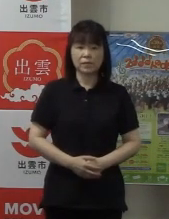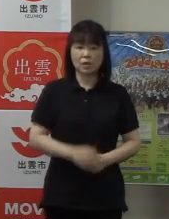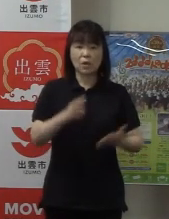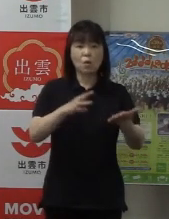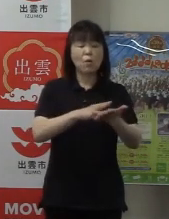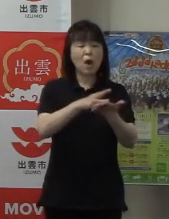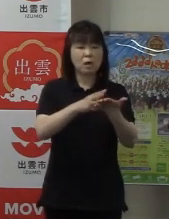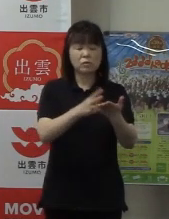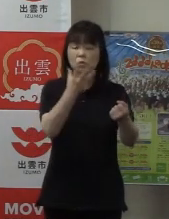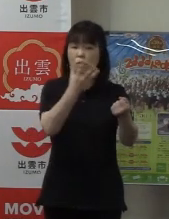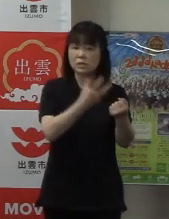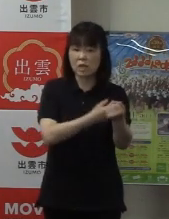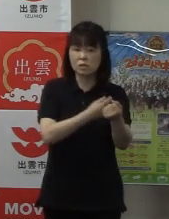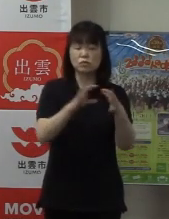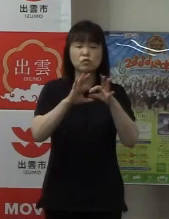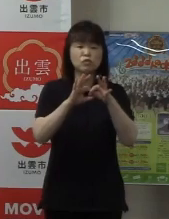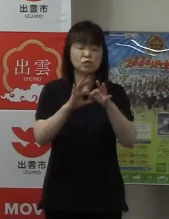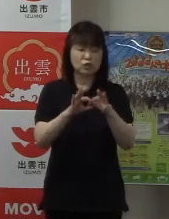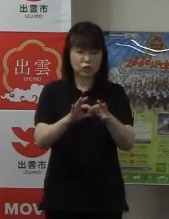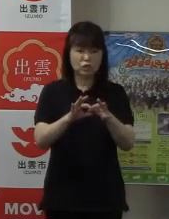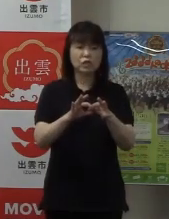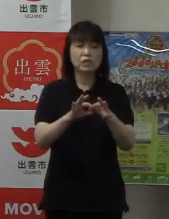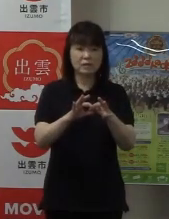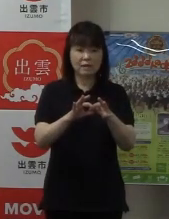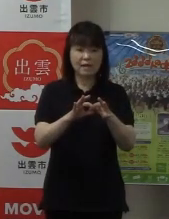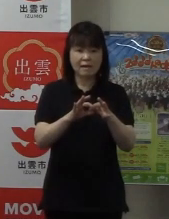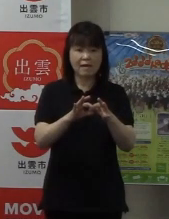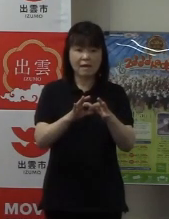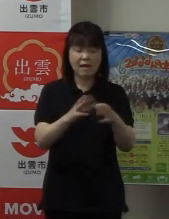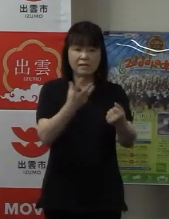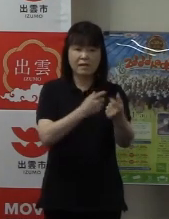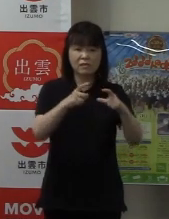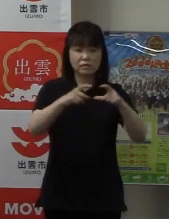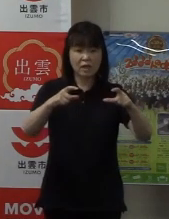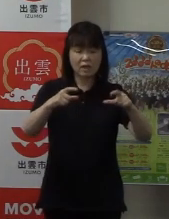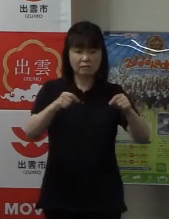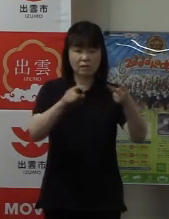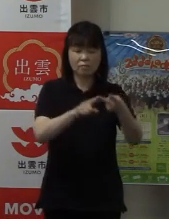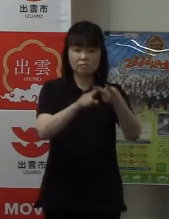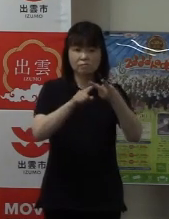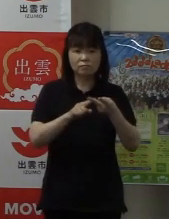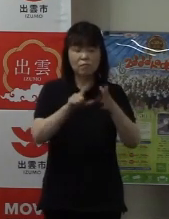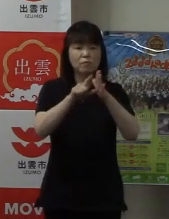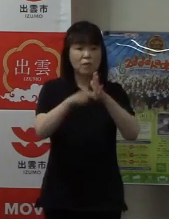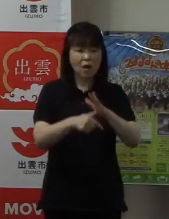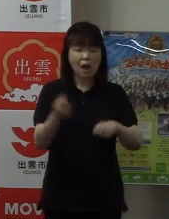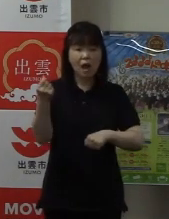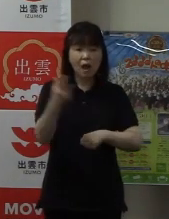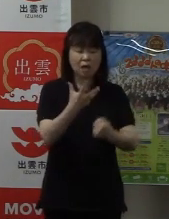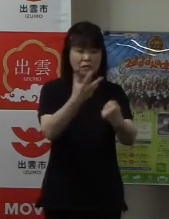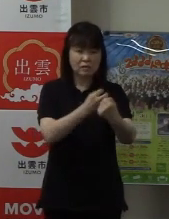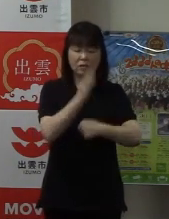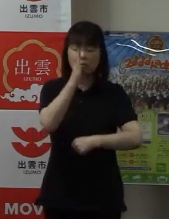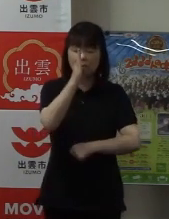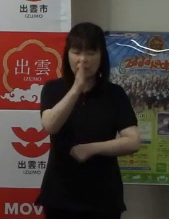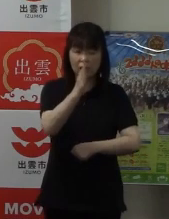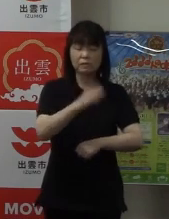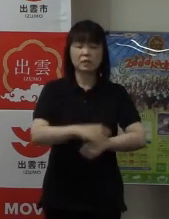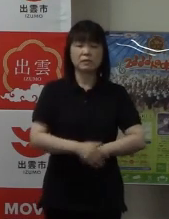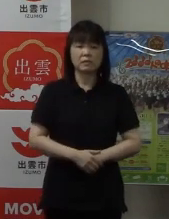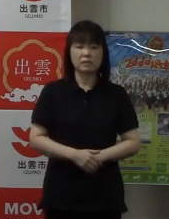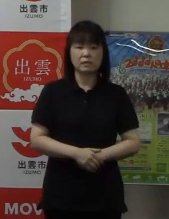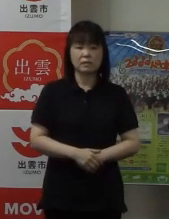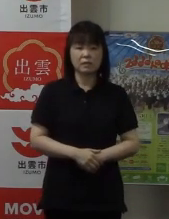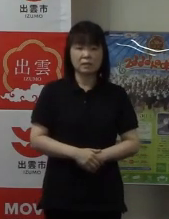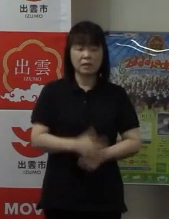接種についてでありますが、接種券が届いている方はぜひとも早めの接種をお願いしたいと思っております。3